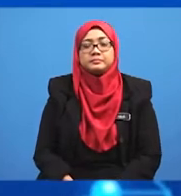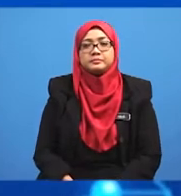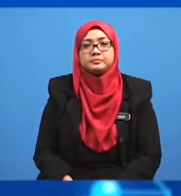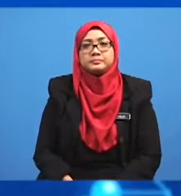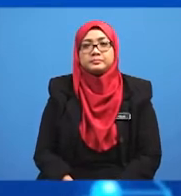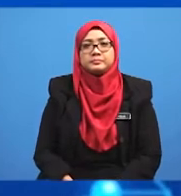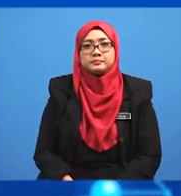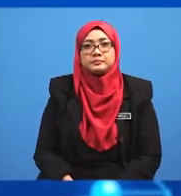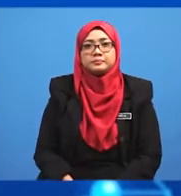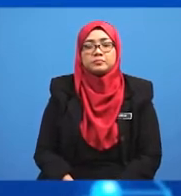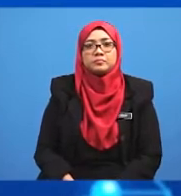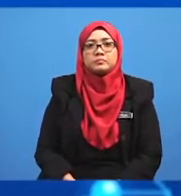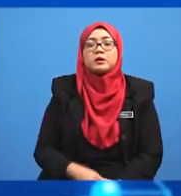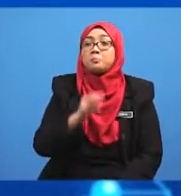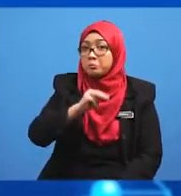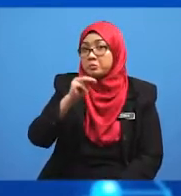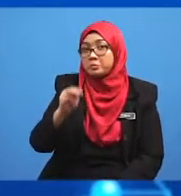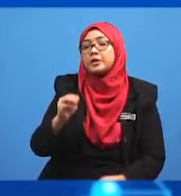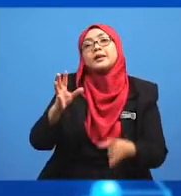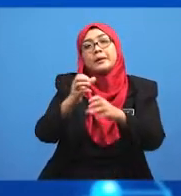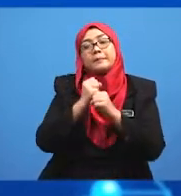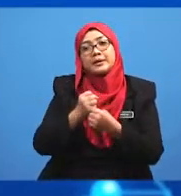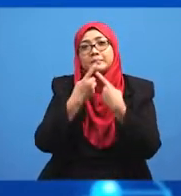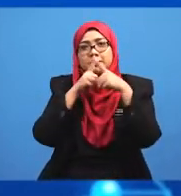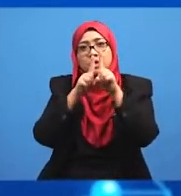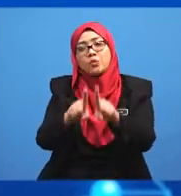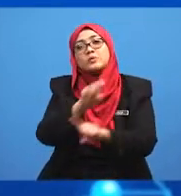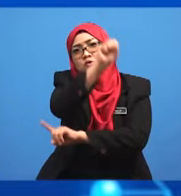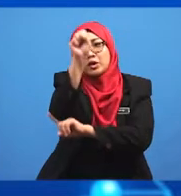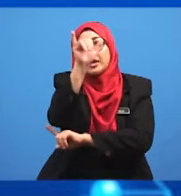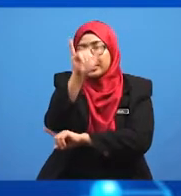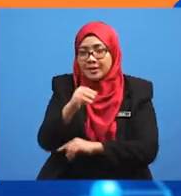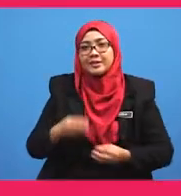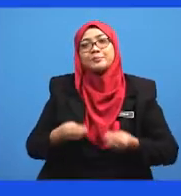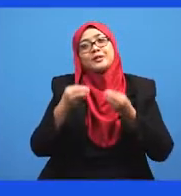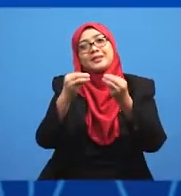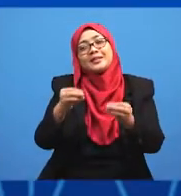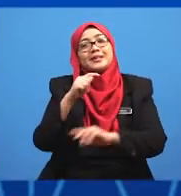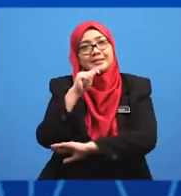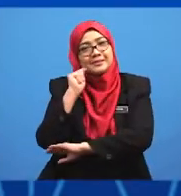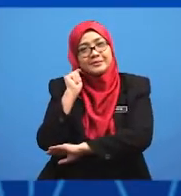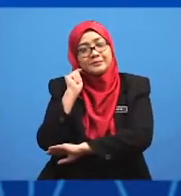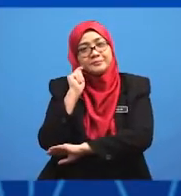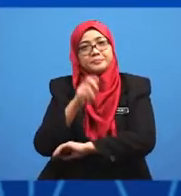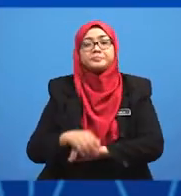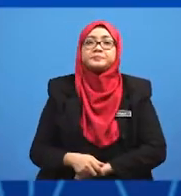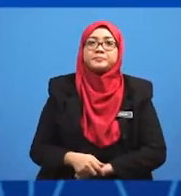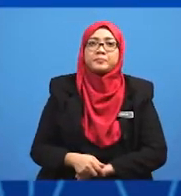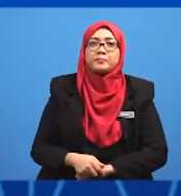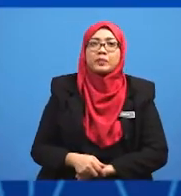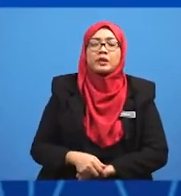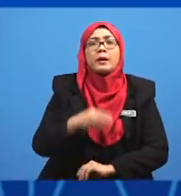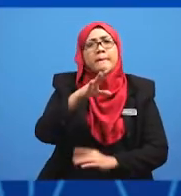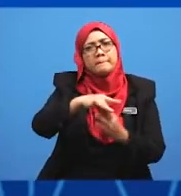Bagus. Nampaknya murid-murid dapat menjawab soalan yang diberikan dengan cemerlang. Kesimpulannya,